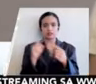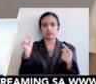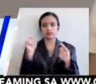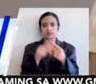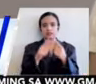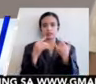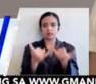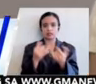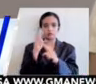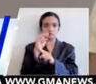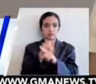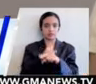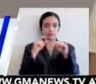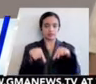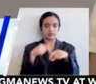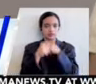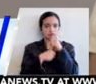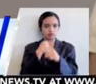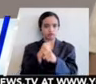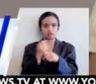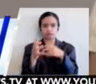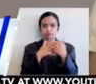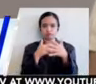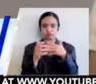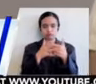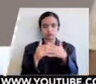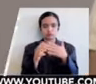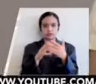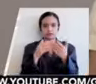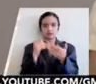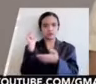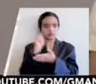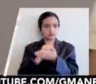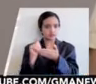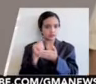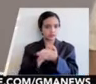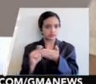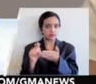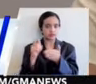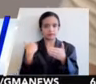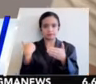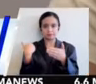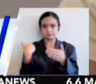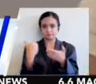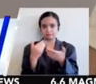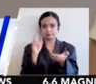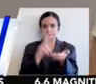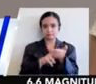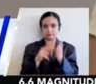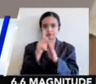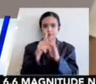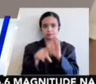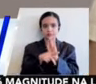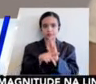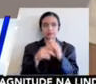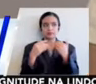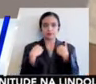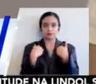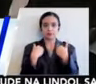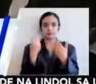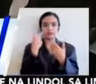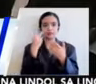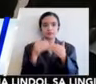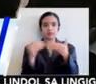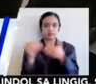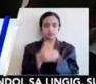year. Tapos kahit di pa napipirmahan ni Secretary yung policy, nagkaroon na kami ng advance orientation sa mga school leaders sa